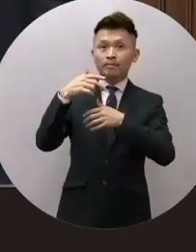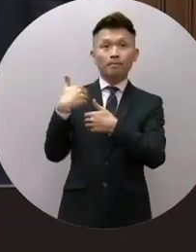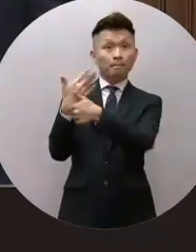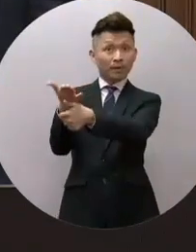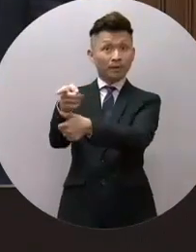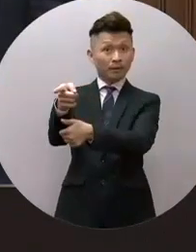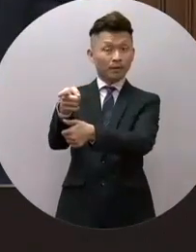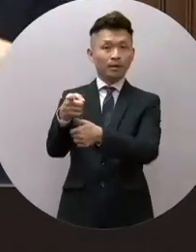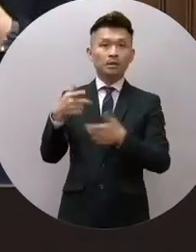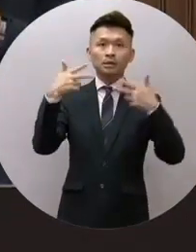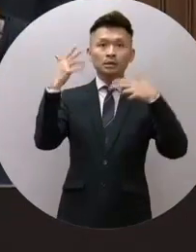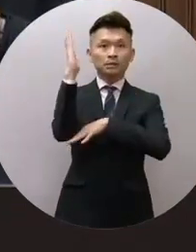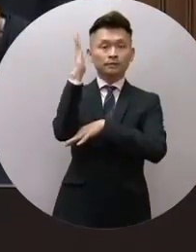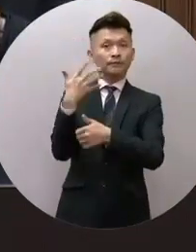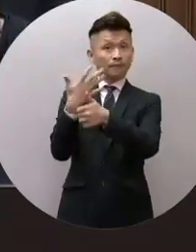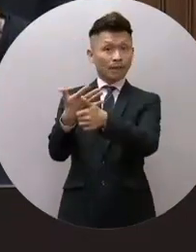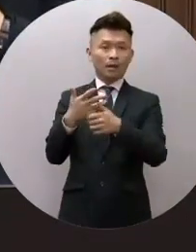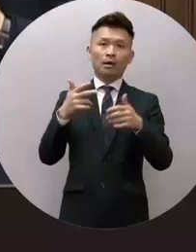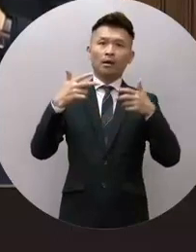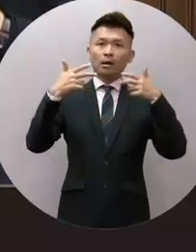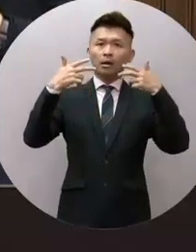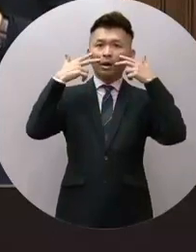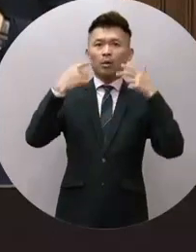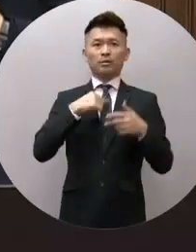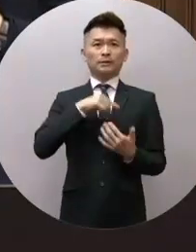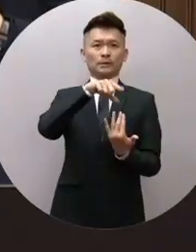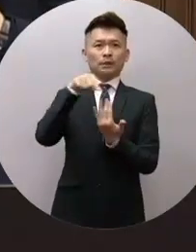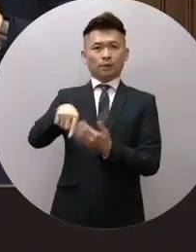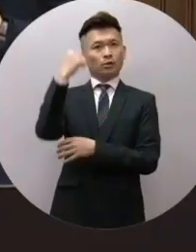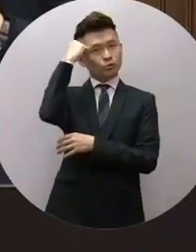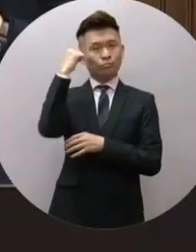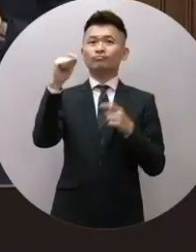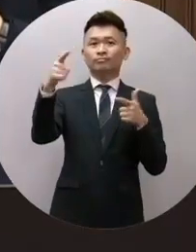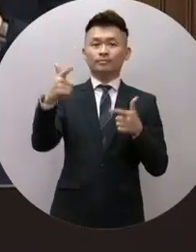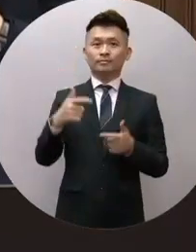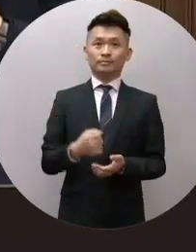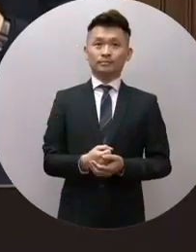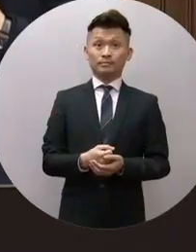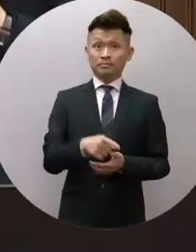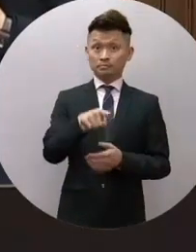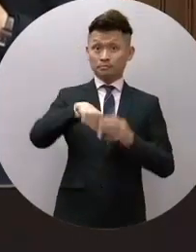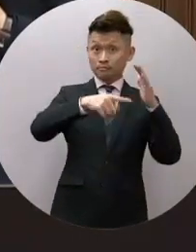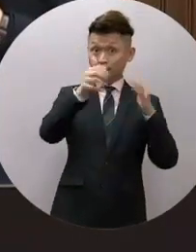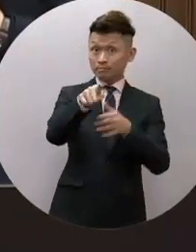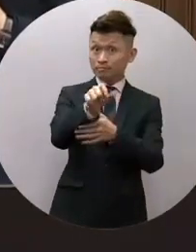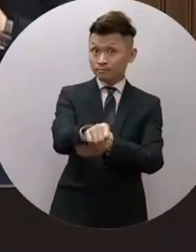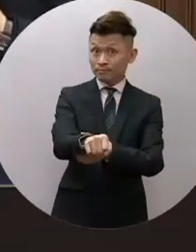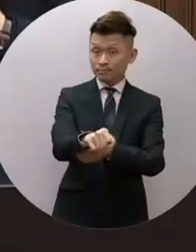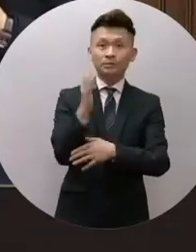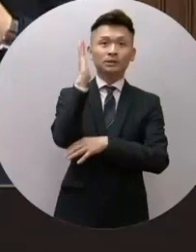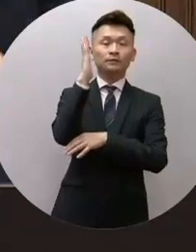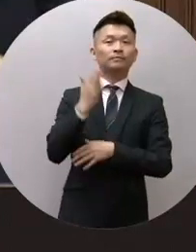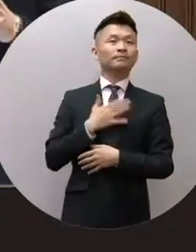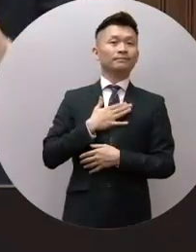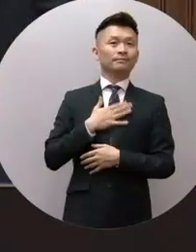府给你设定做原乡的，不是我百姓选择来住在原乡。好，这个院长同意吧？也就是说，政府